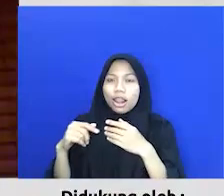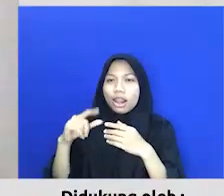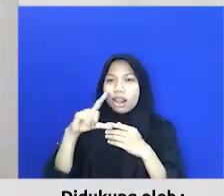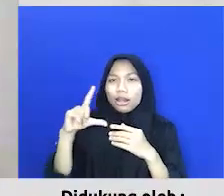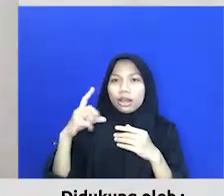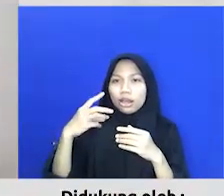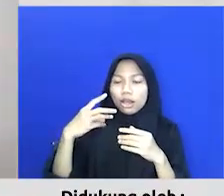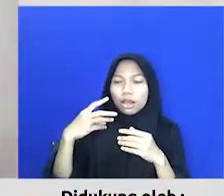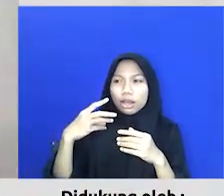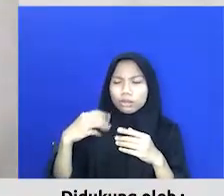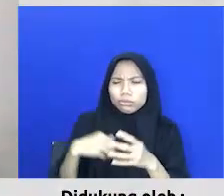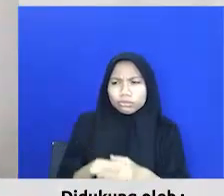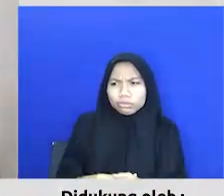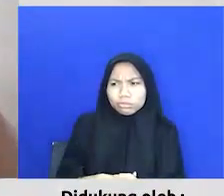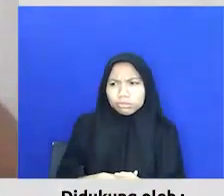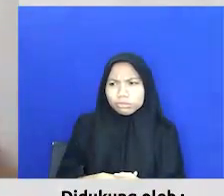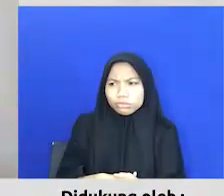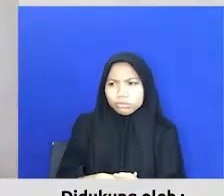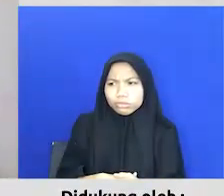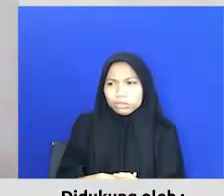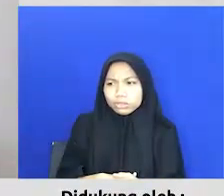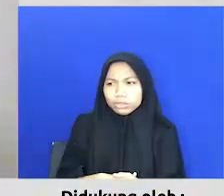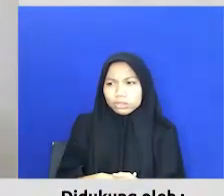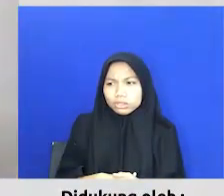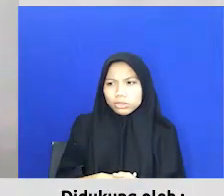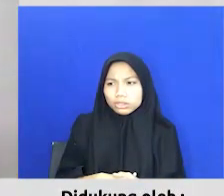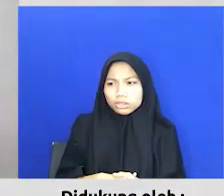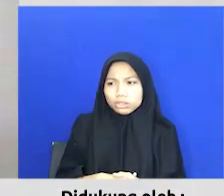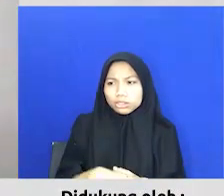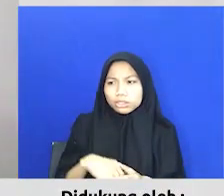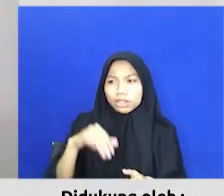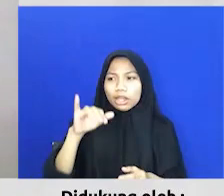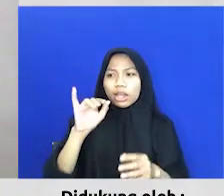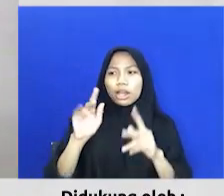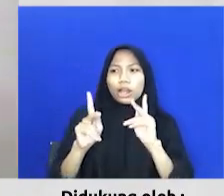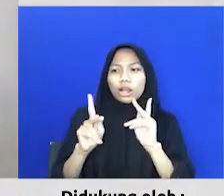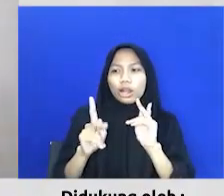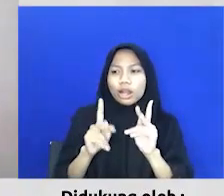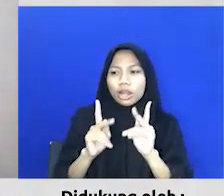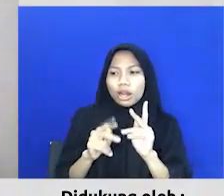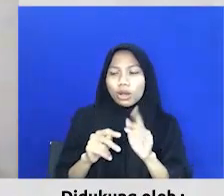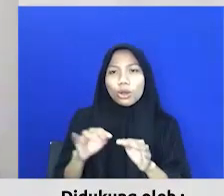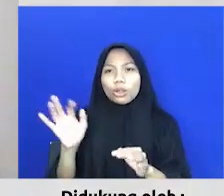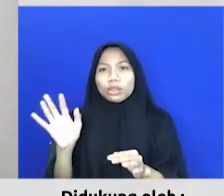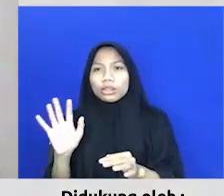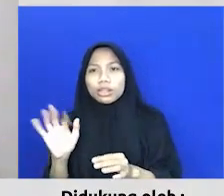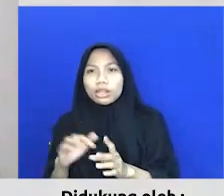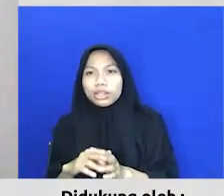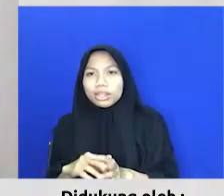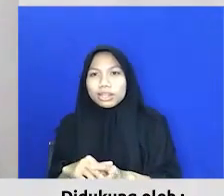Saya kepingin ini, Bung bisa kasih. Wah, itu sangat mind blowing sekali sih gitu. Bagaimana